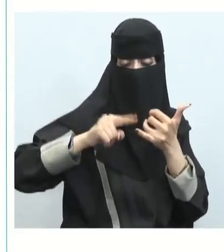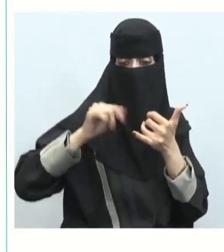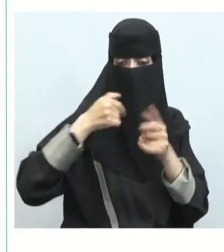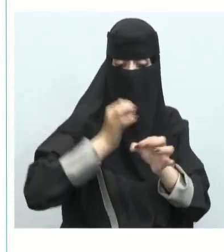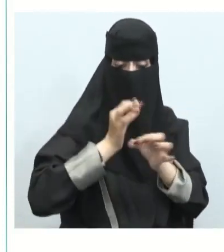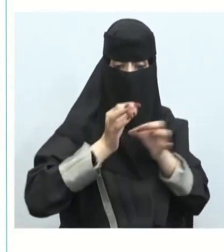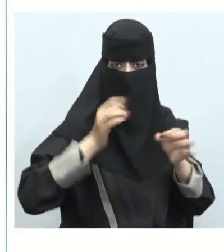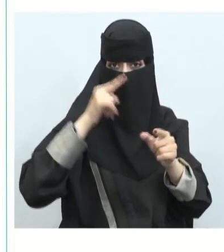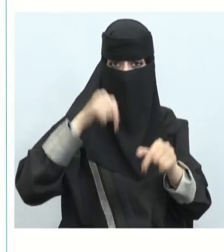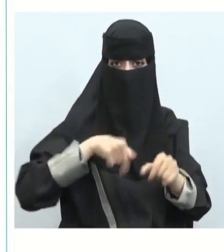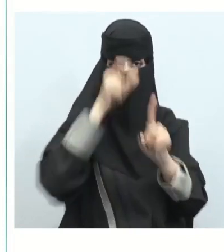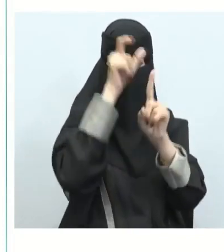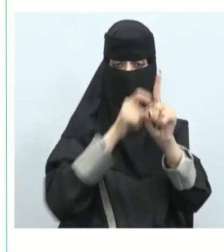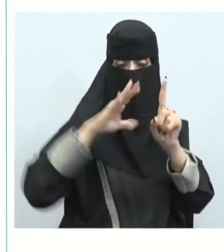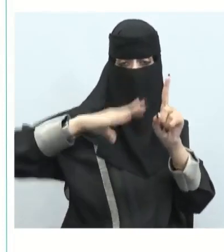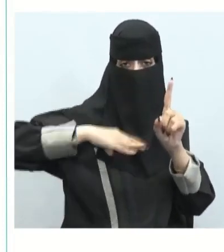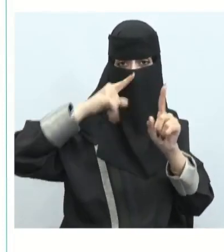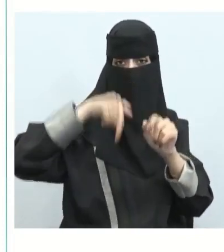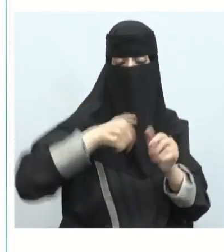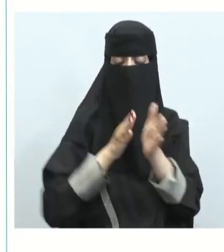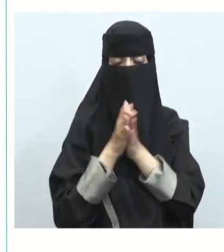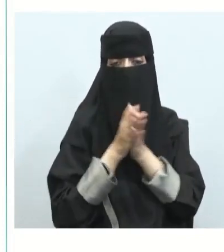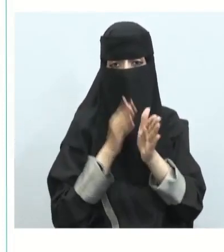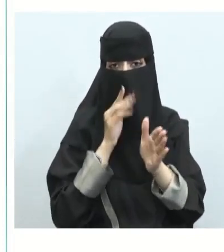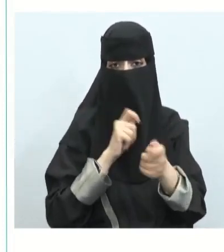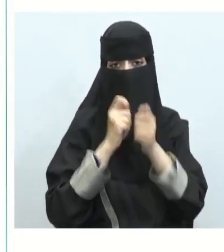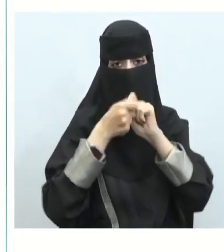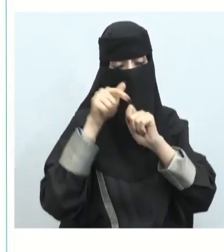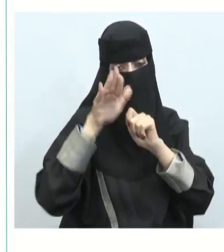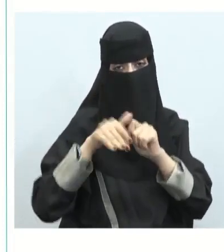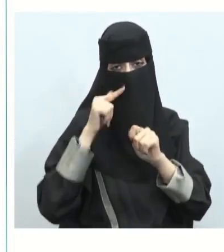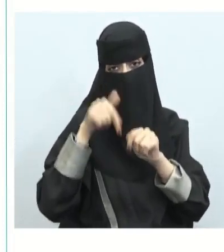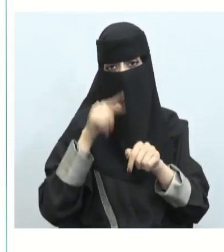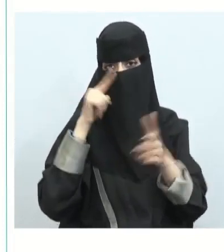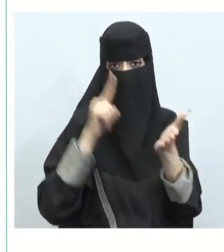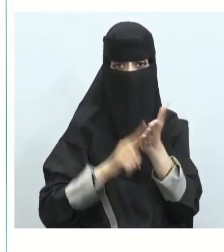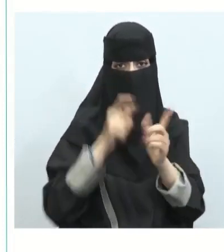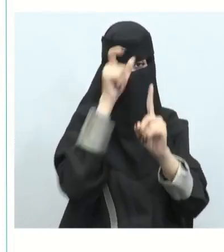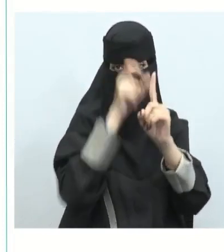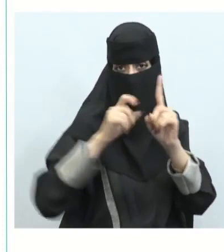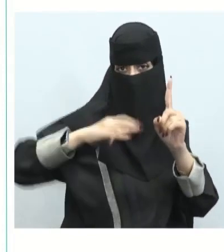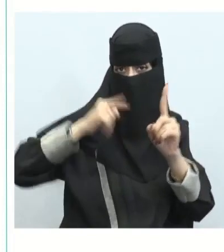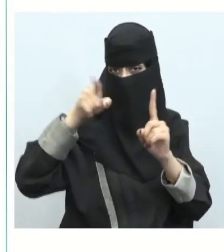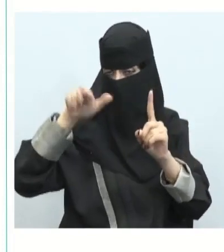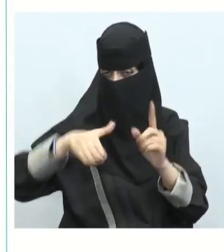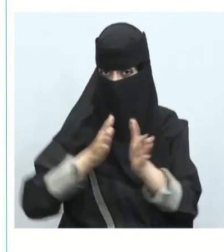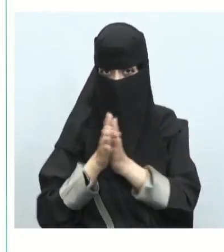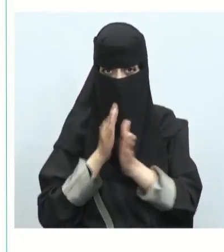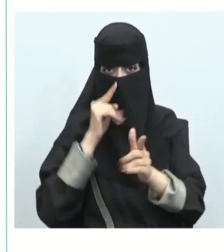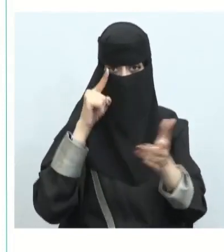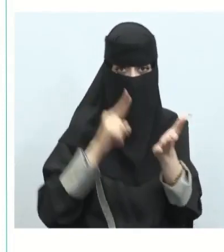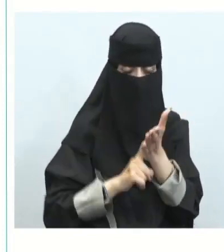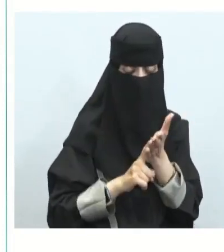المديرون مهتمون في تنفيذ التغيرات التي يجرونها قدر الامكان اذا مدير لابد ان يهتم بهذا الامر يجب ان